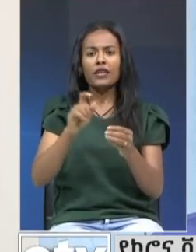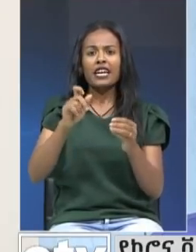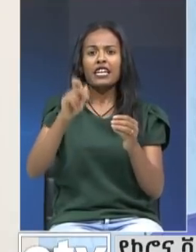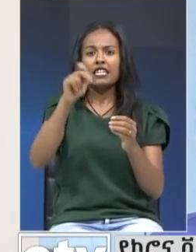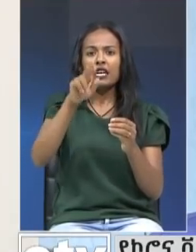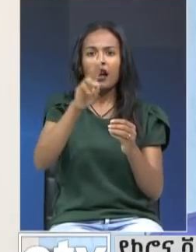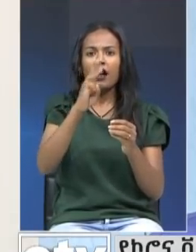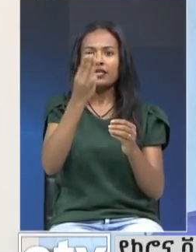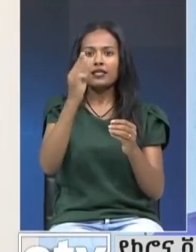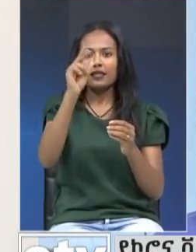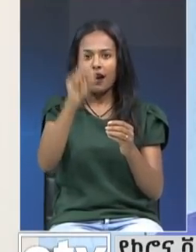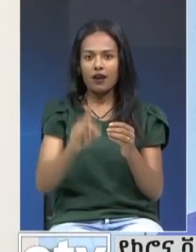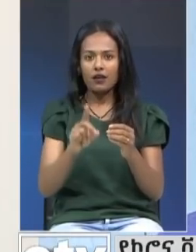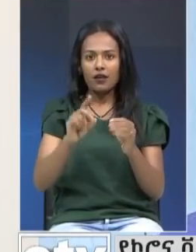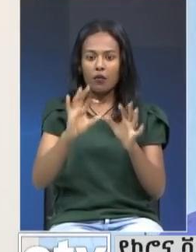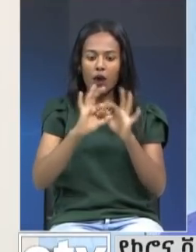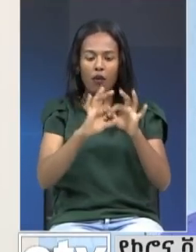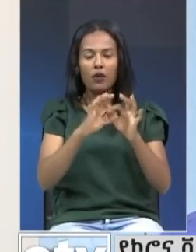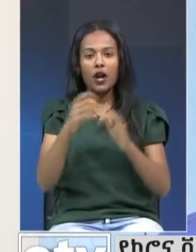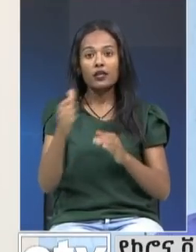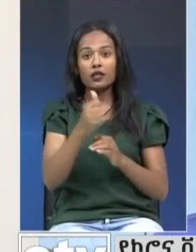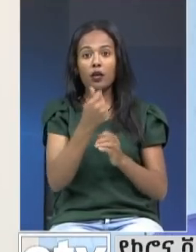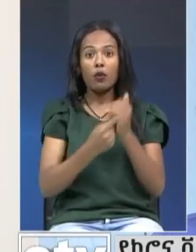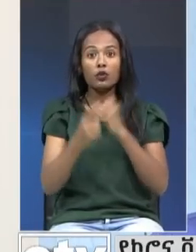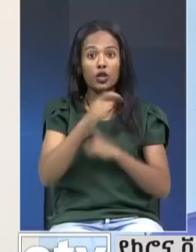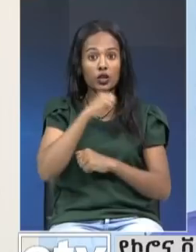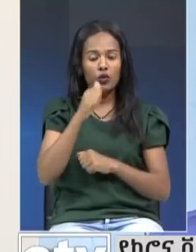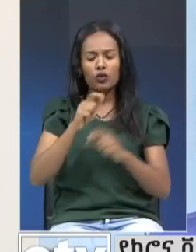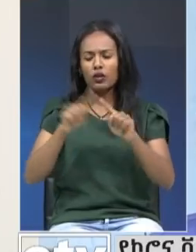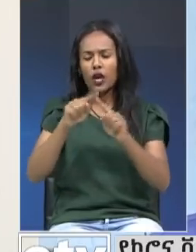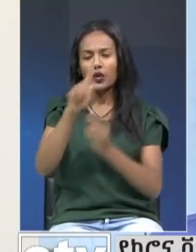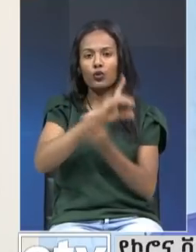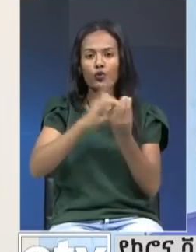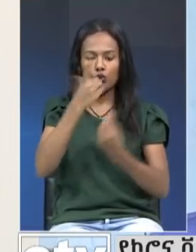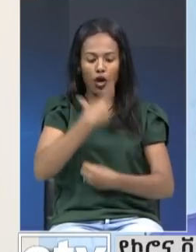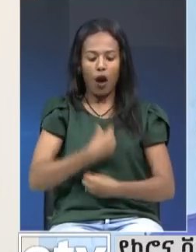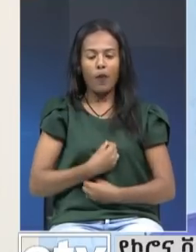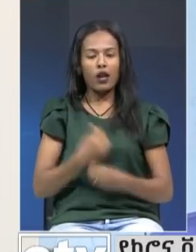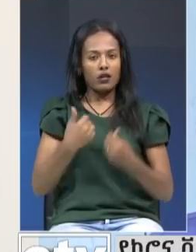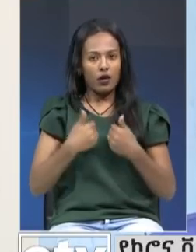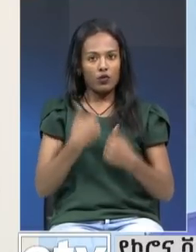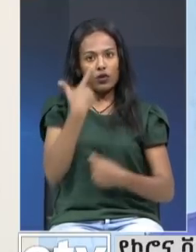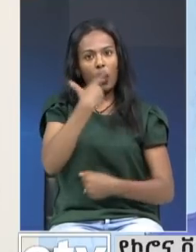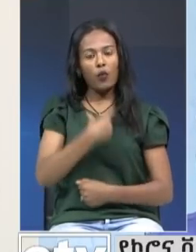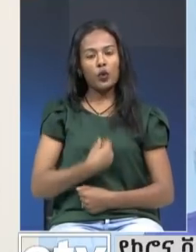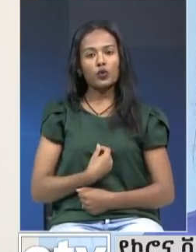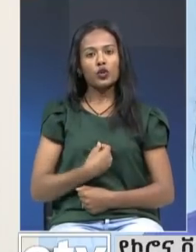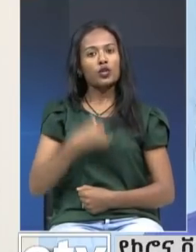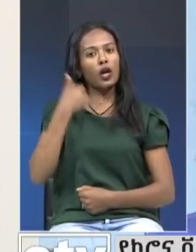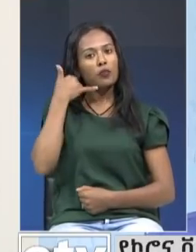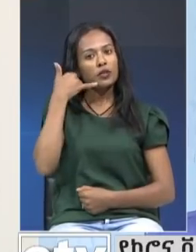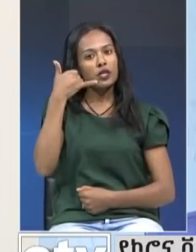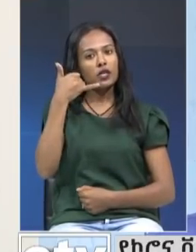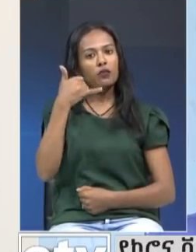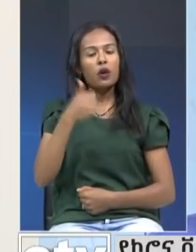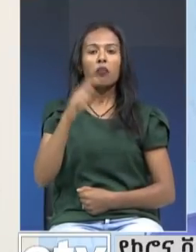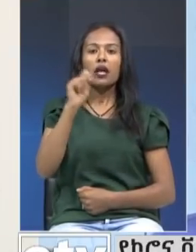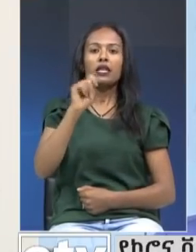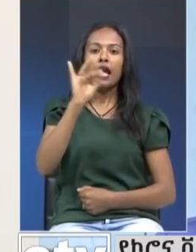ማህበር እዚህ አዲስ አበባ ላይ ብቻ ሳይሆን የተለያዩ ክልሎች አባላት አሉት። አባሎቻችን ጋር በስልክም